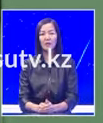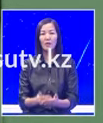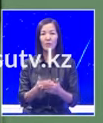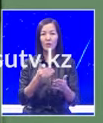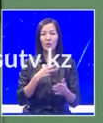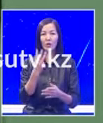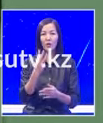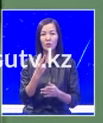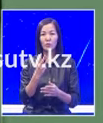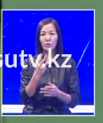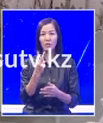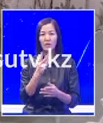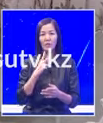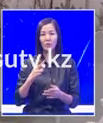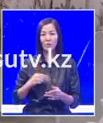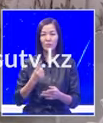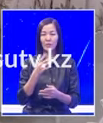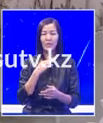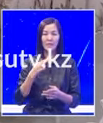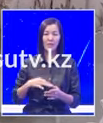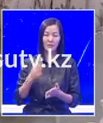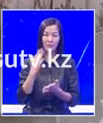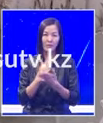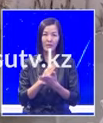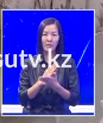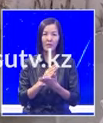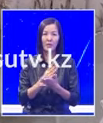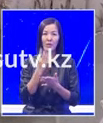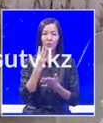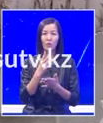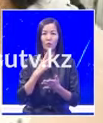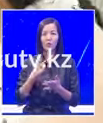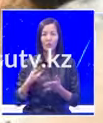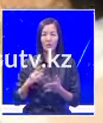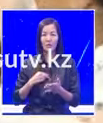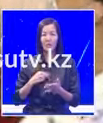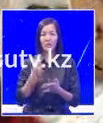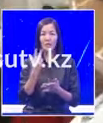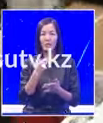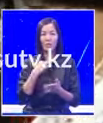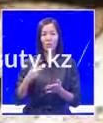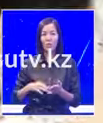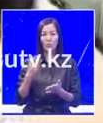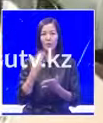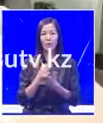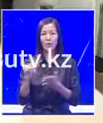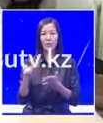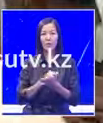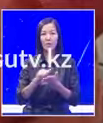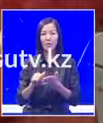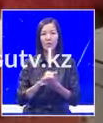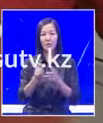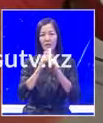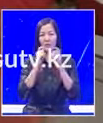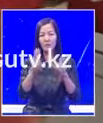үш балам бар, екі ұлым, бір қызым бар. Сонымен менде 4 қыз, 2 ұл болды. Бұл күні үшеуге алғашқы құжаттары да табысталып,